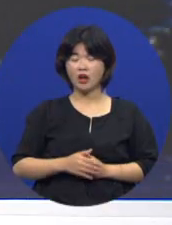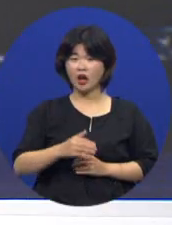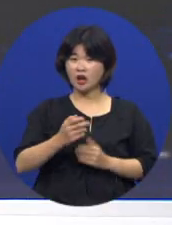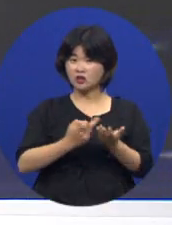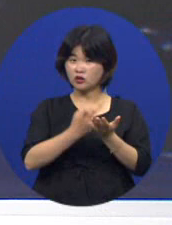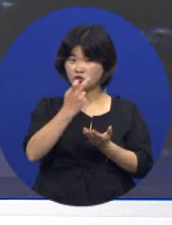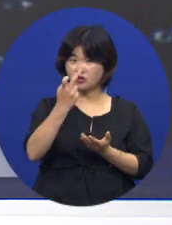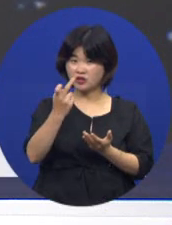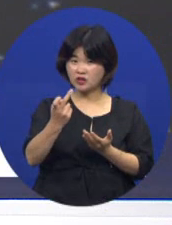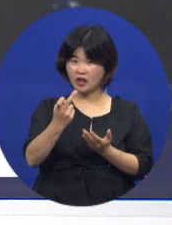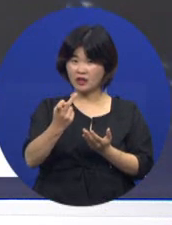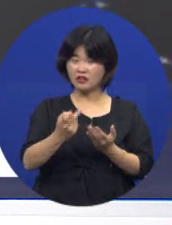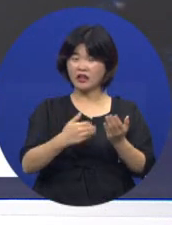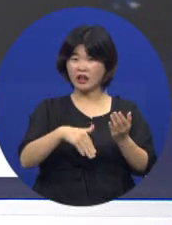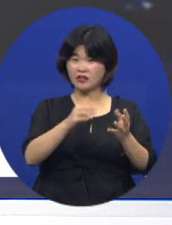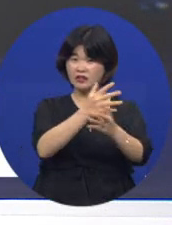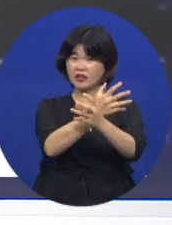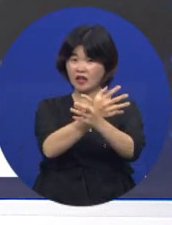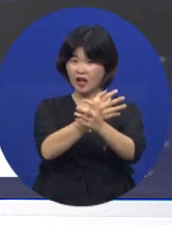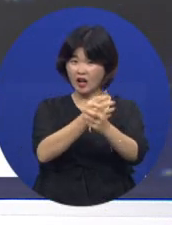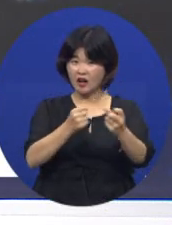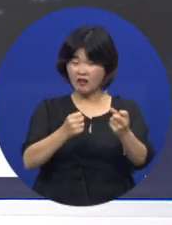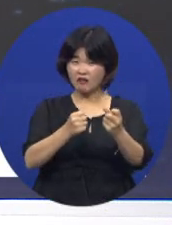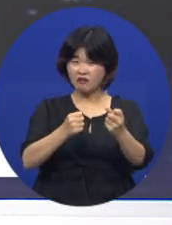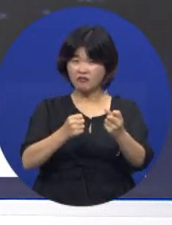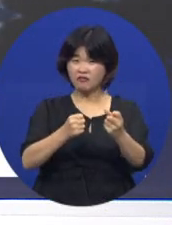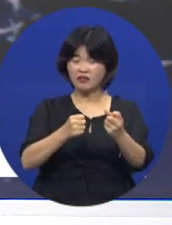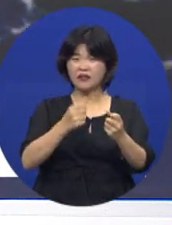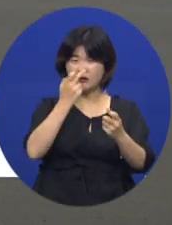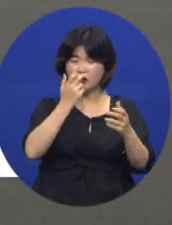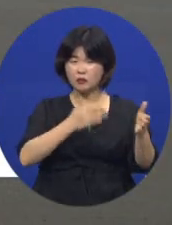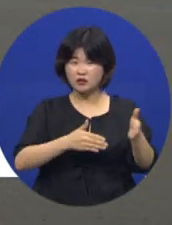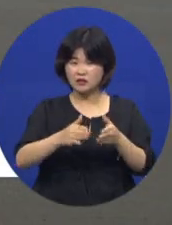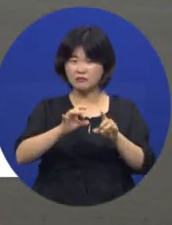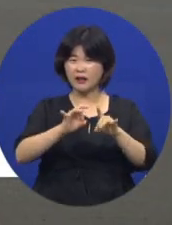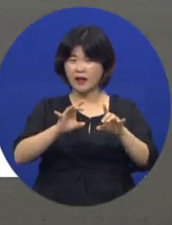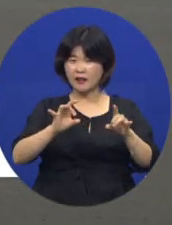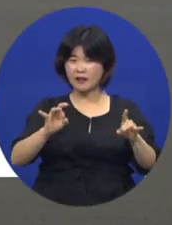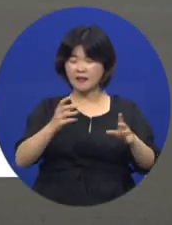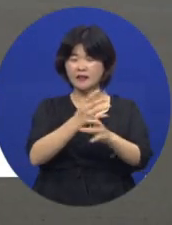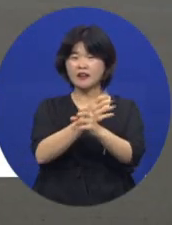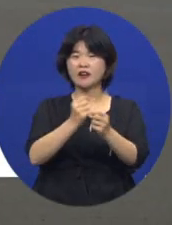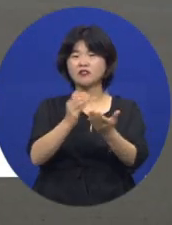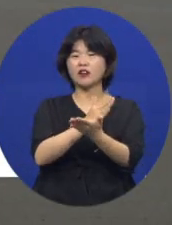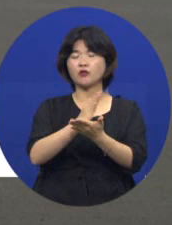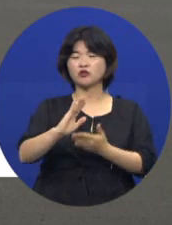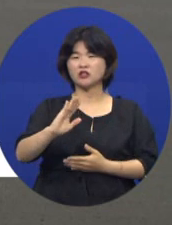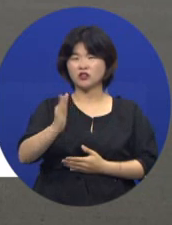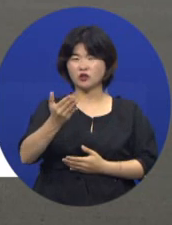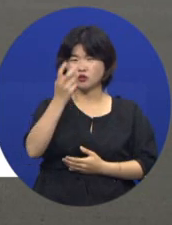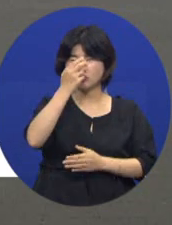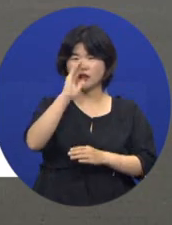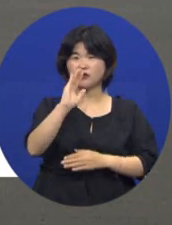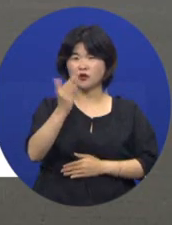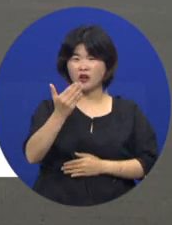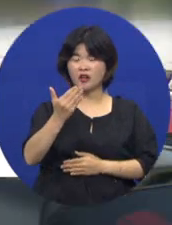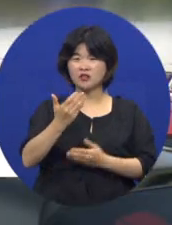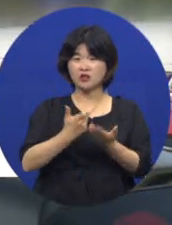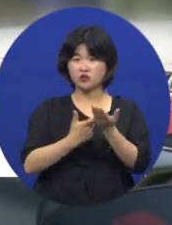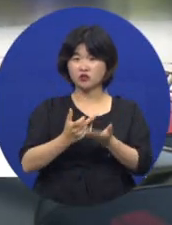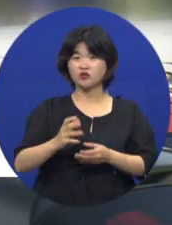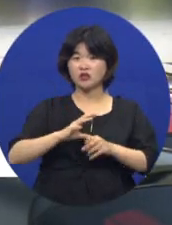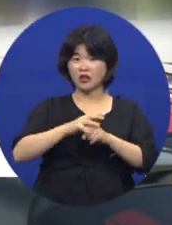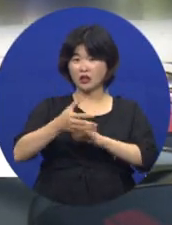한라산 탐방 예약제 실 씨로 등반 로 * 탐방객이 분산된 것으로 나타났습니다 제주도 세계유산